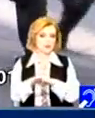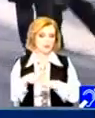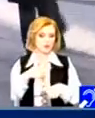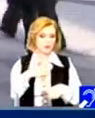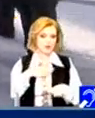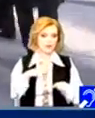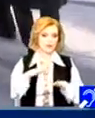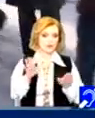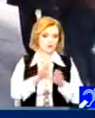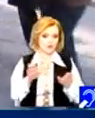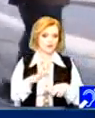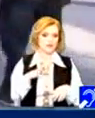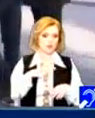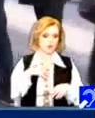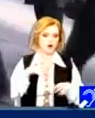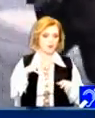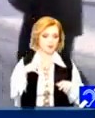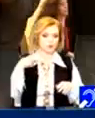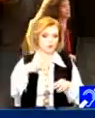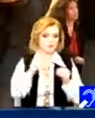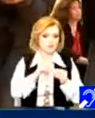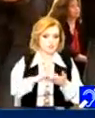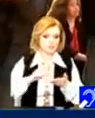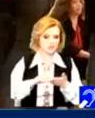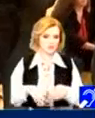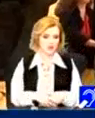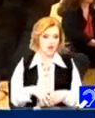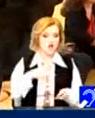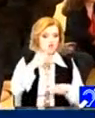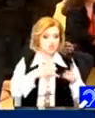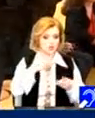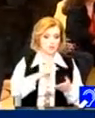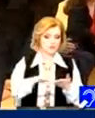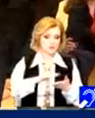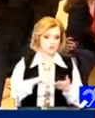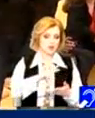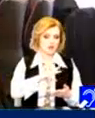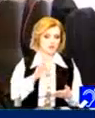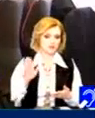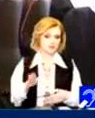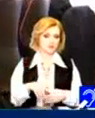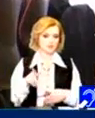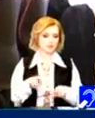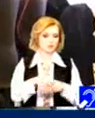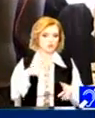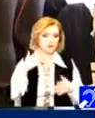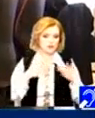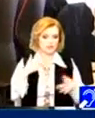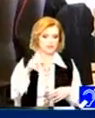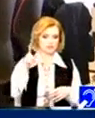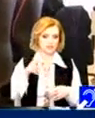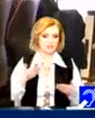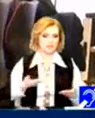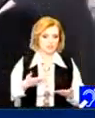2011 y esto se está reclamando desde hace ya unos cuantos años. Plângerea a venit de la Livan Rafael Castellanos, un artist cubanez stabilit